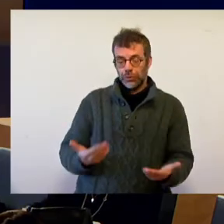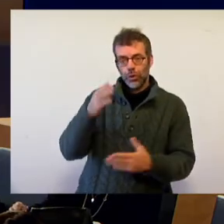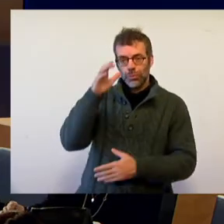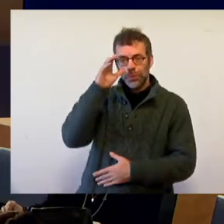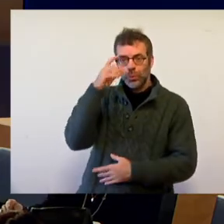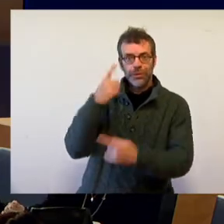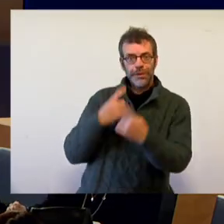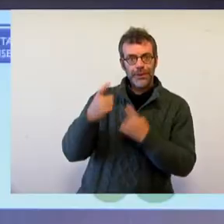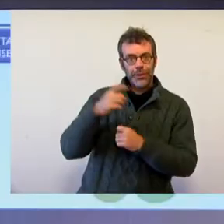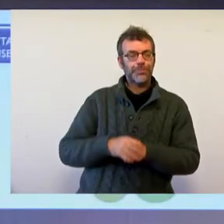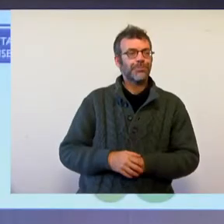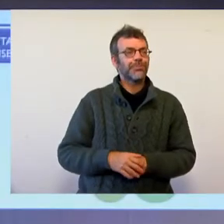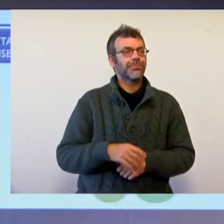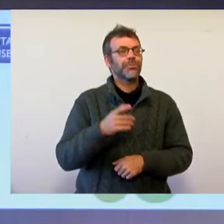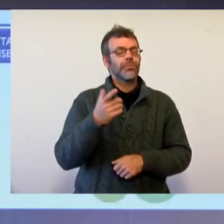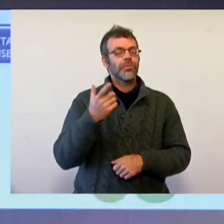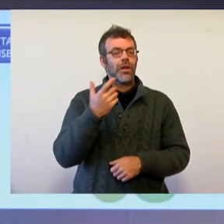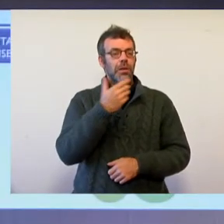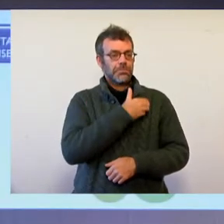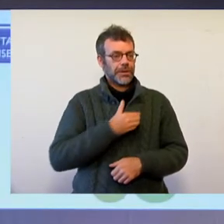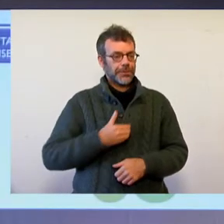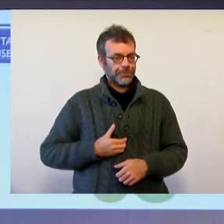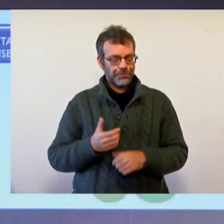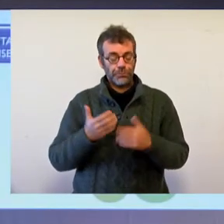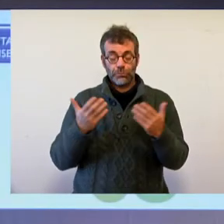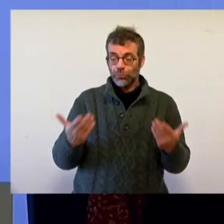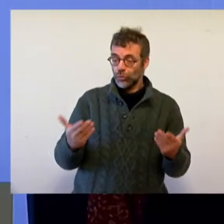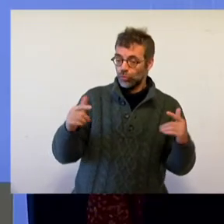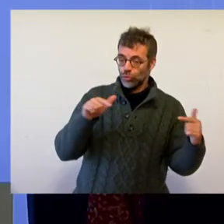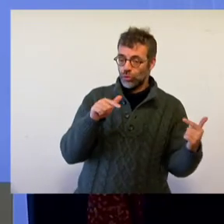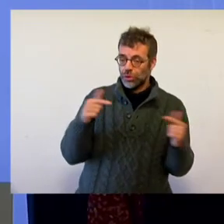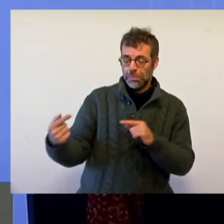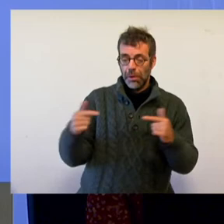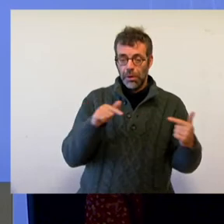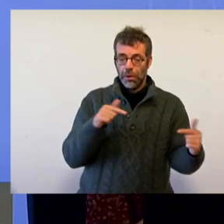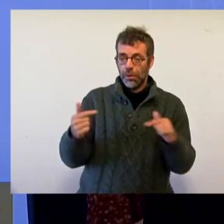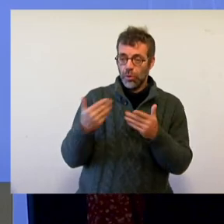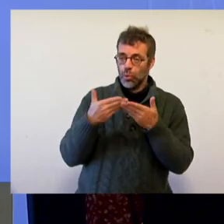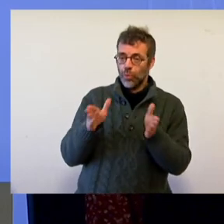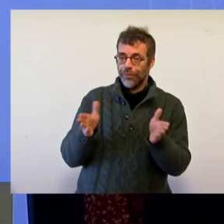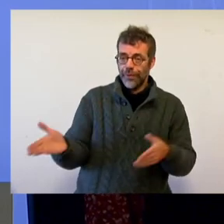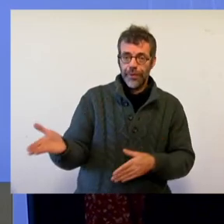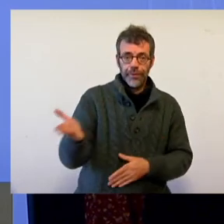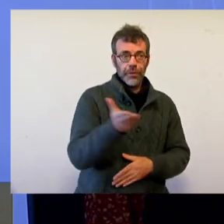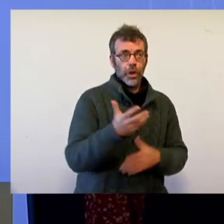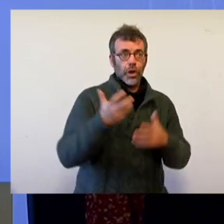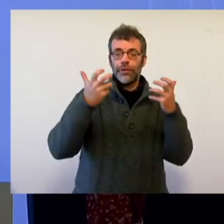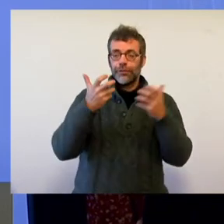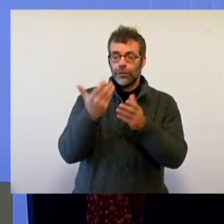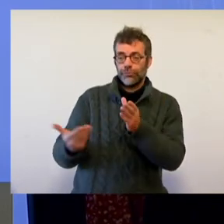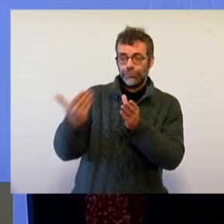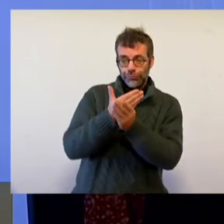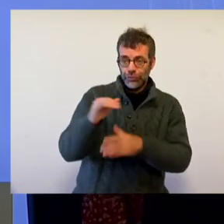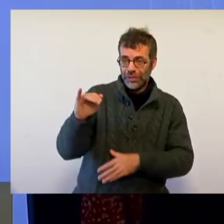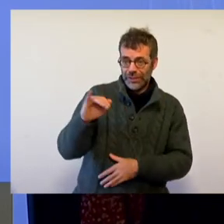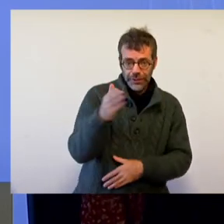Monsieur Aslanian, j'ouvre le débat d'orientation budgétaire. Quelles sont les demandes de prise de parole? Voilà.